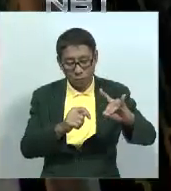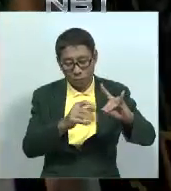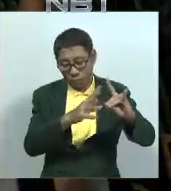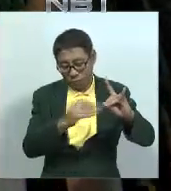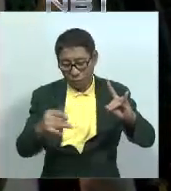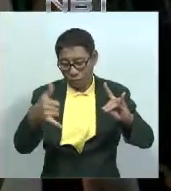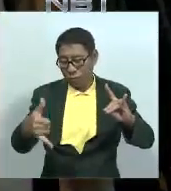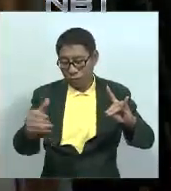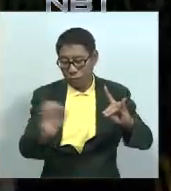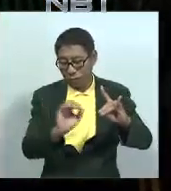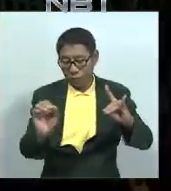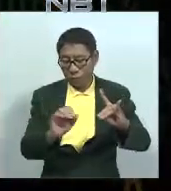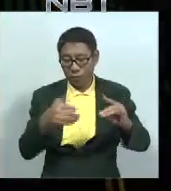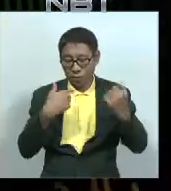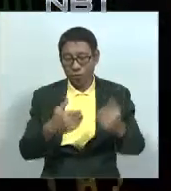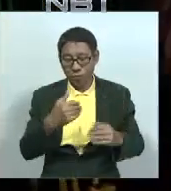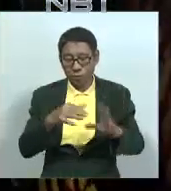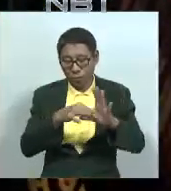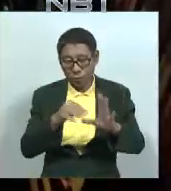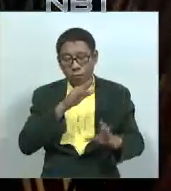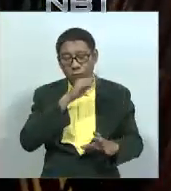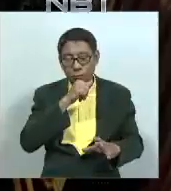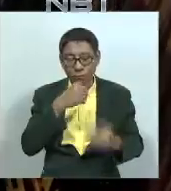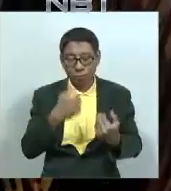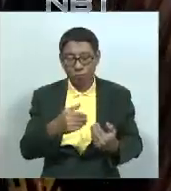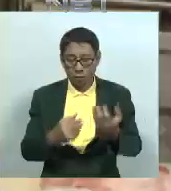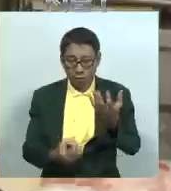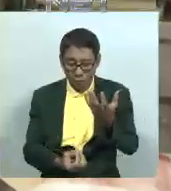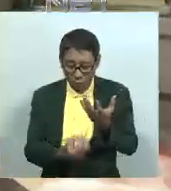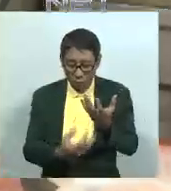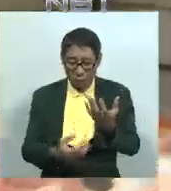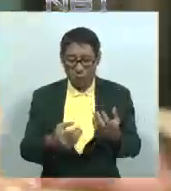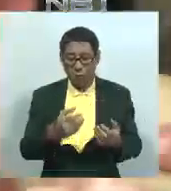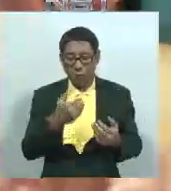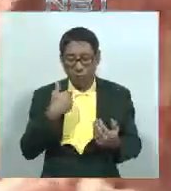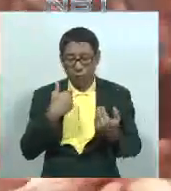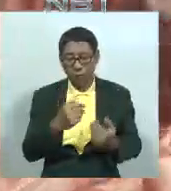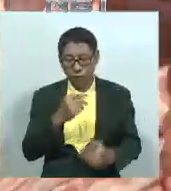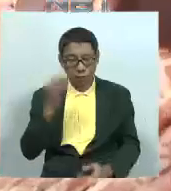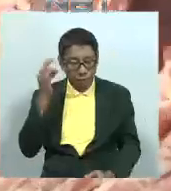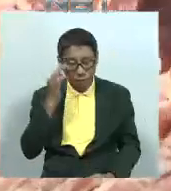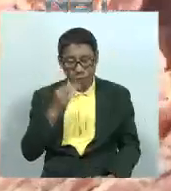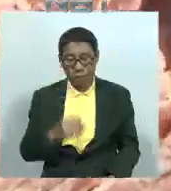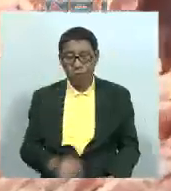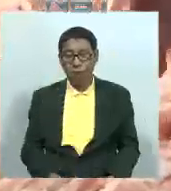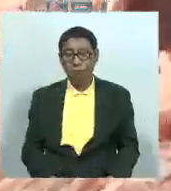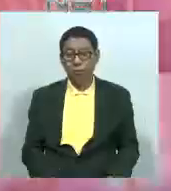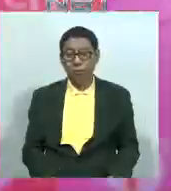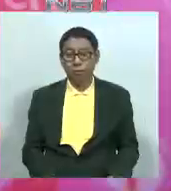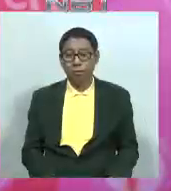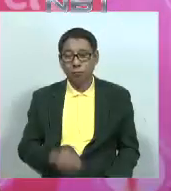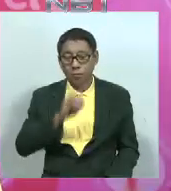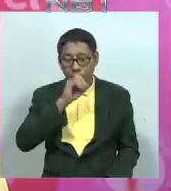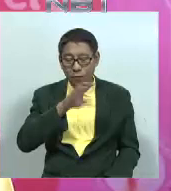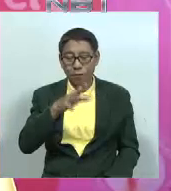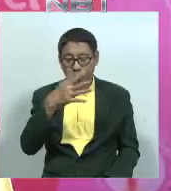นะนำว่าไม่ควรรับประทานเนื้อหมูสุกๆดิบๆค่ะฟังเสียงท่านอธิบดีกรมควบคุมโรคค่ะ เพราะว่าอย่างที่บอกน